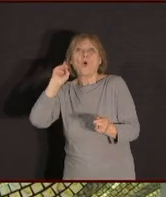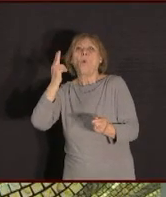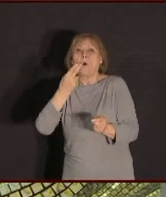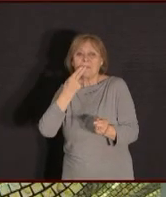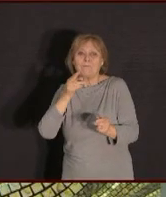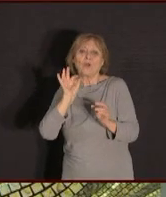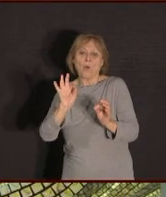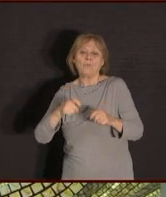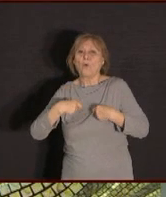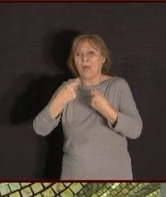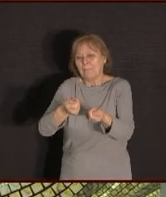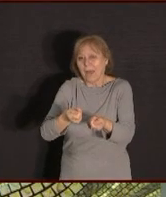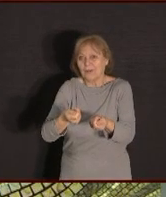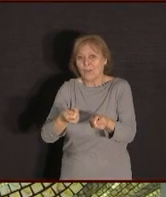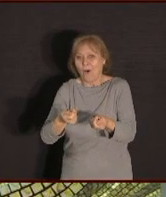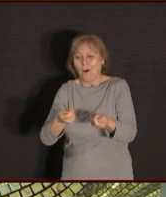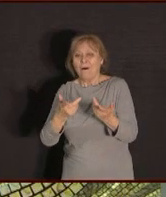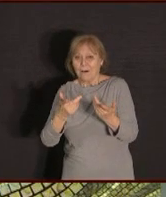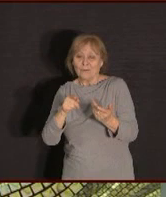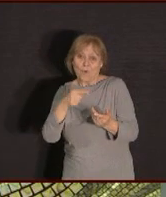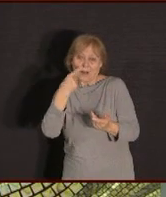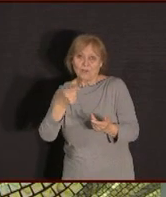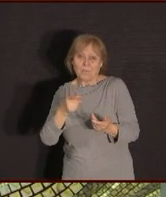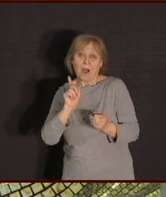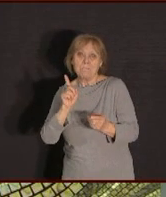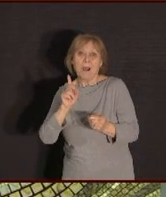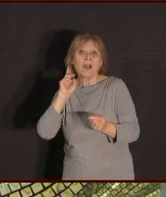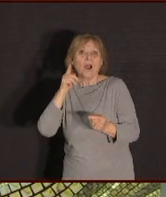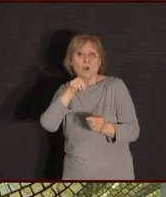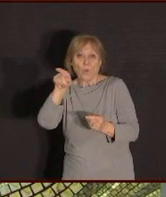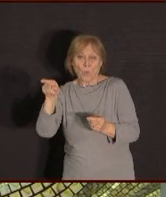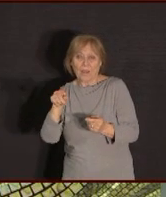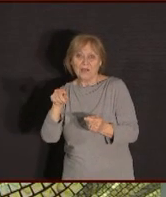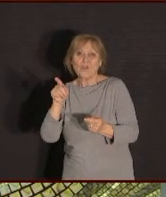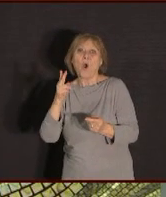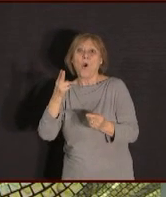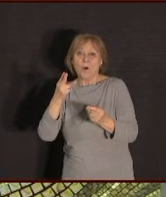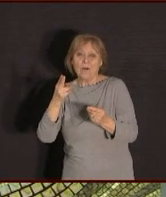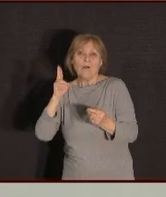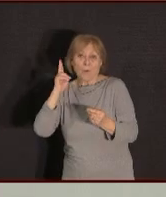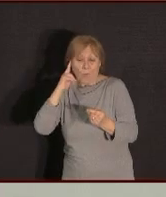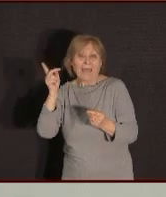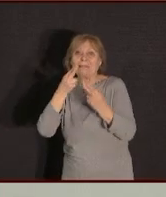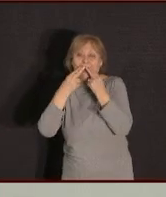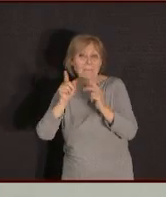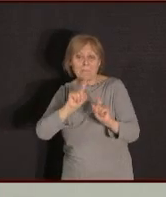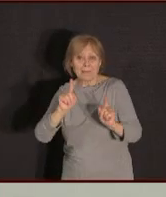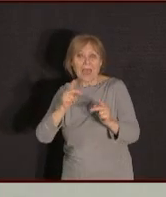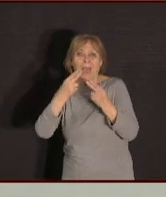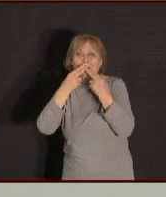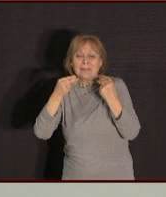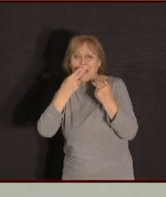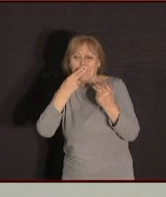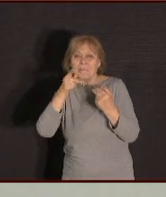dobro namerno tako tudi rečemo. Vendar tukaj, ja, gluhi so, nemi pa niso. Nem je v bistvu človek,